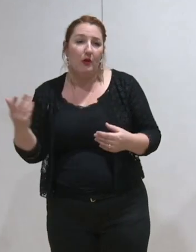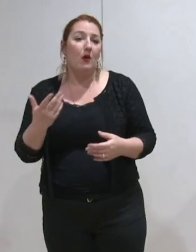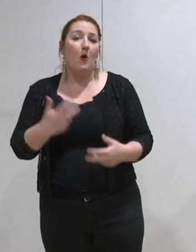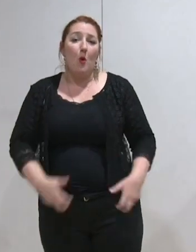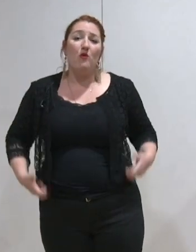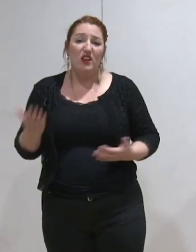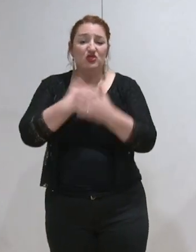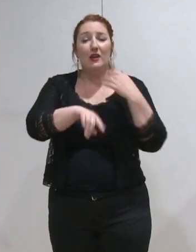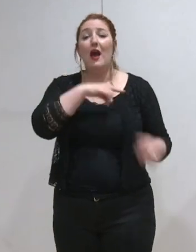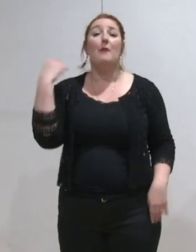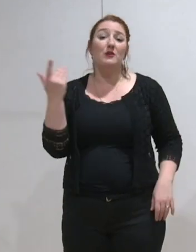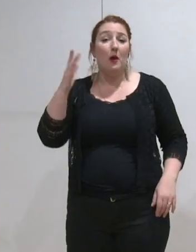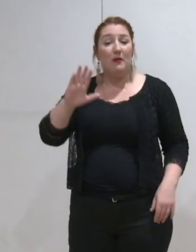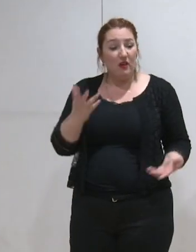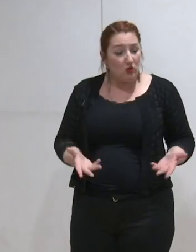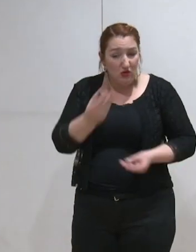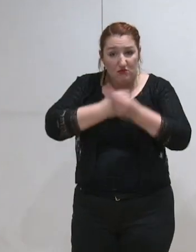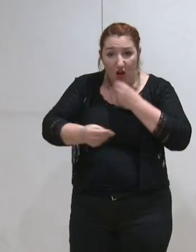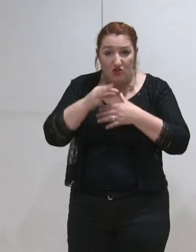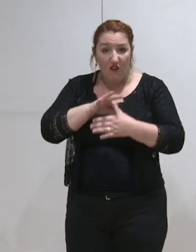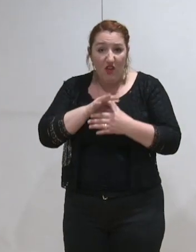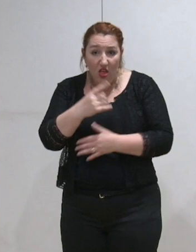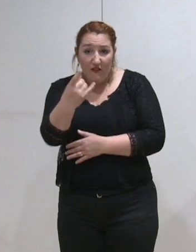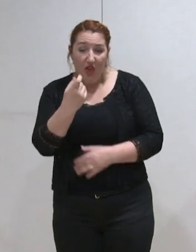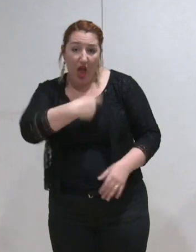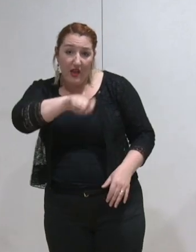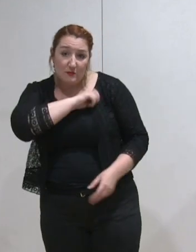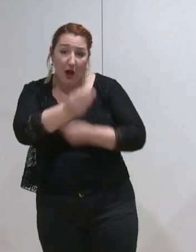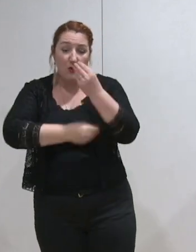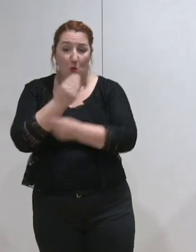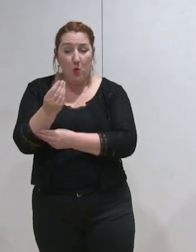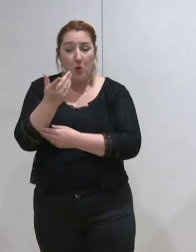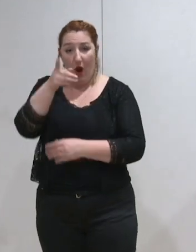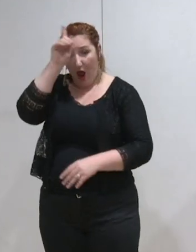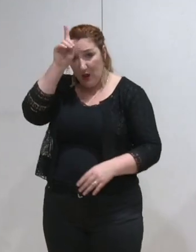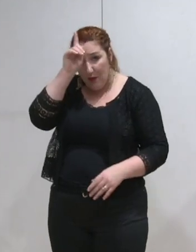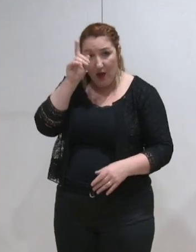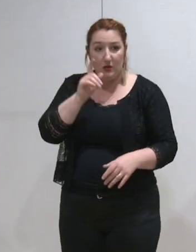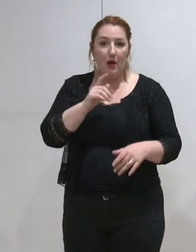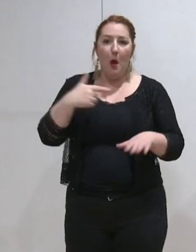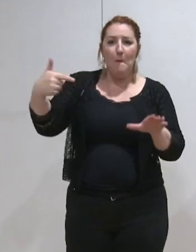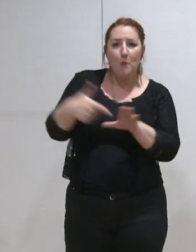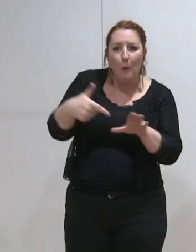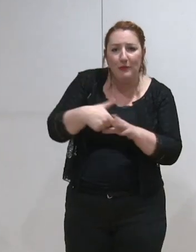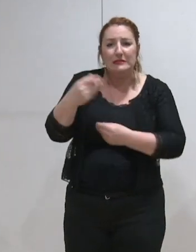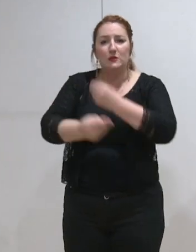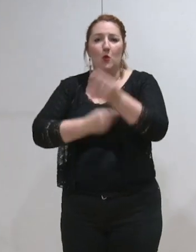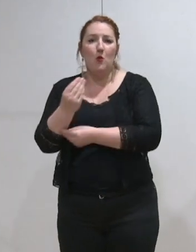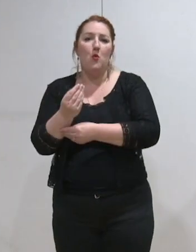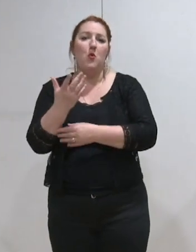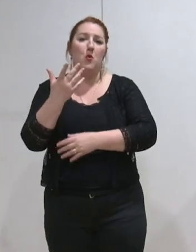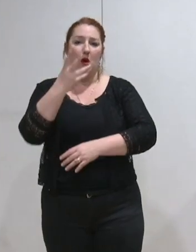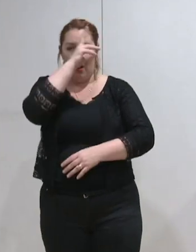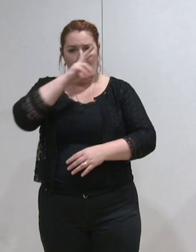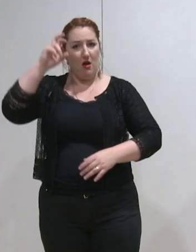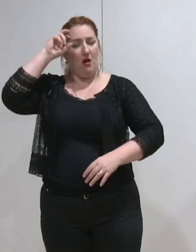mangeons aujourd'hui vient d'Espagne ou d'Allemagne pompiste ou agent Pag mais les pompes à essence et les péages sont